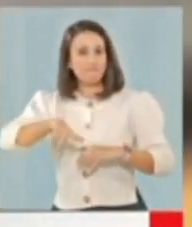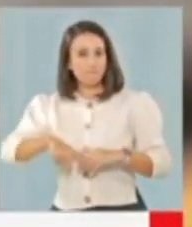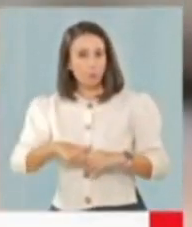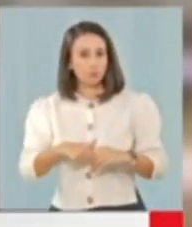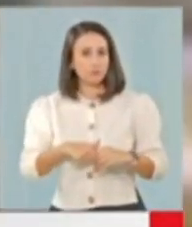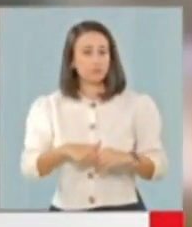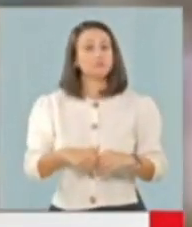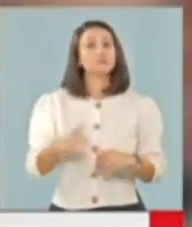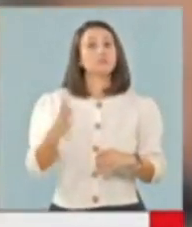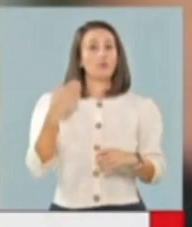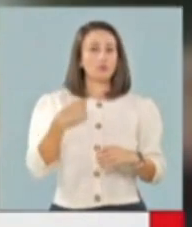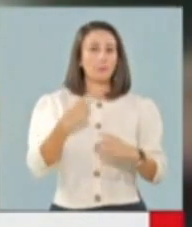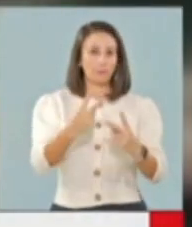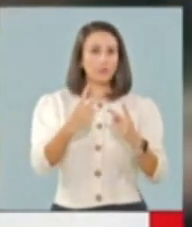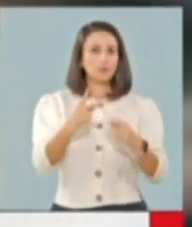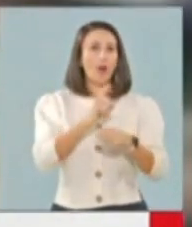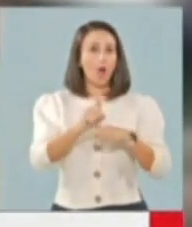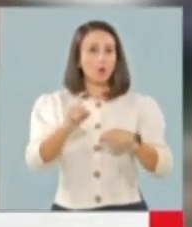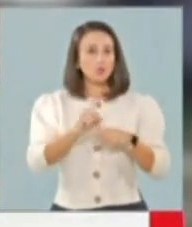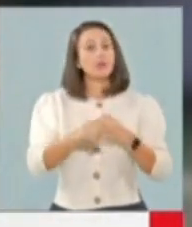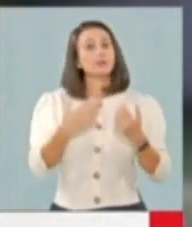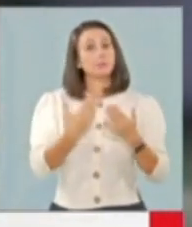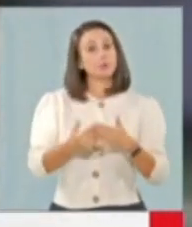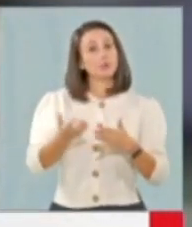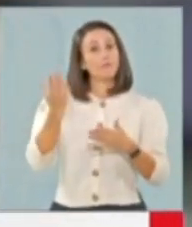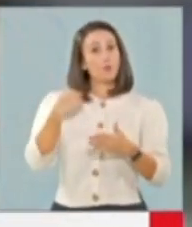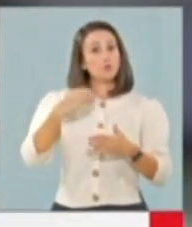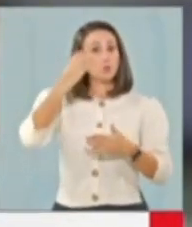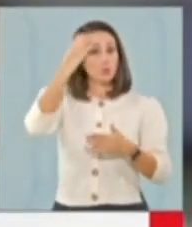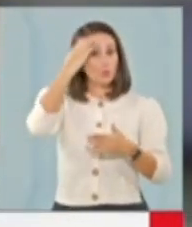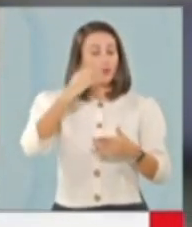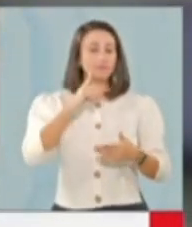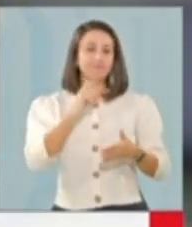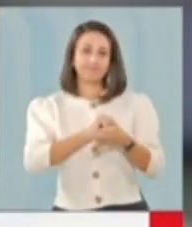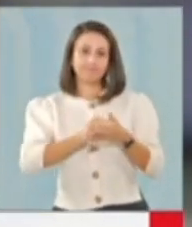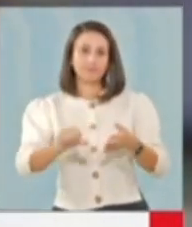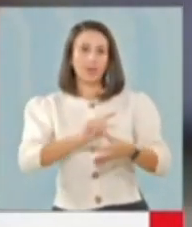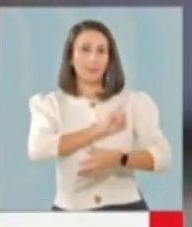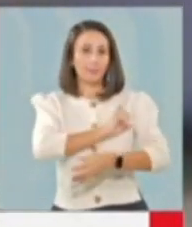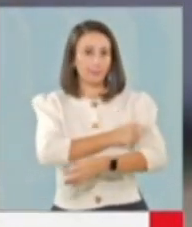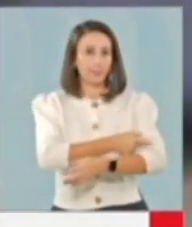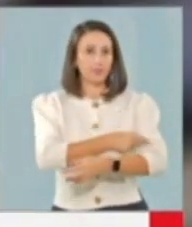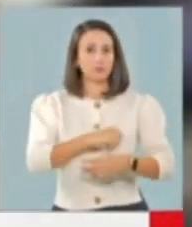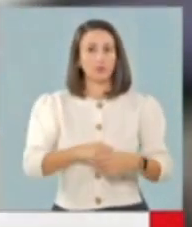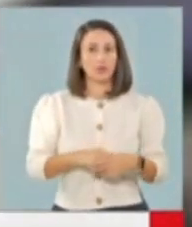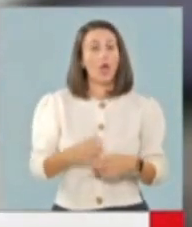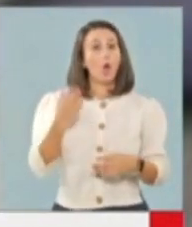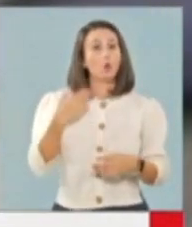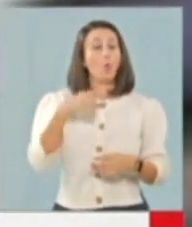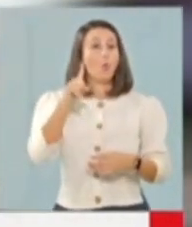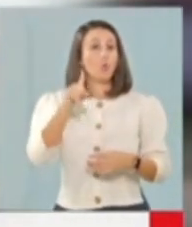publice au fost principalele acuzații la adresa fostului guvern afgan înlăturat de la putere de talibani în urmă cu o lună.